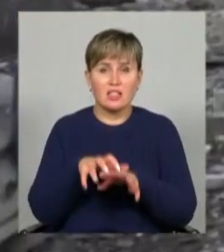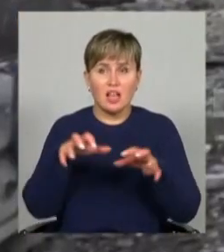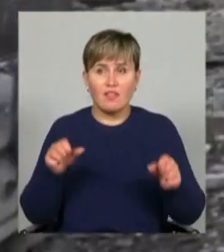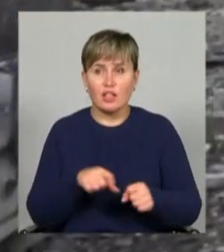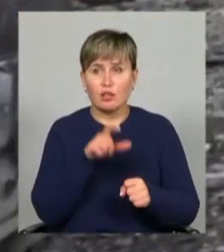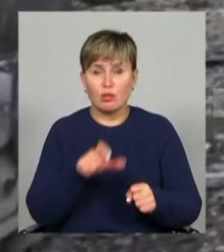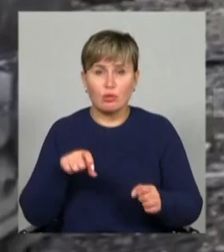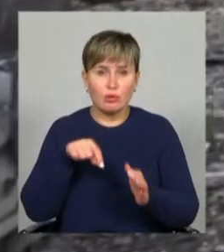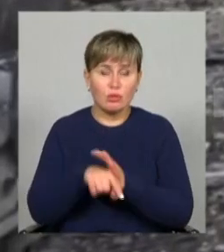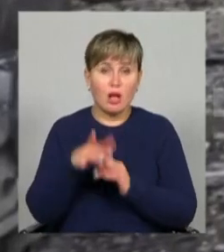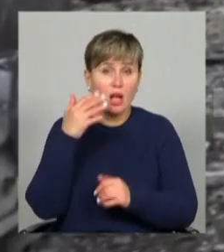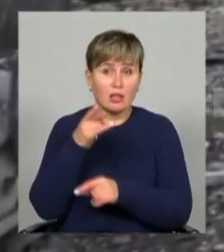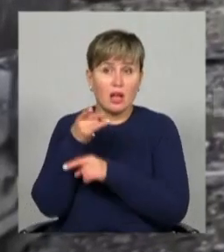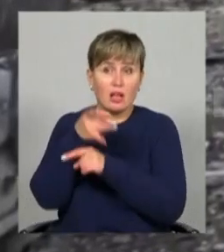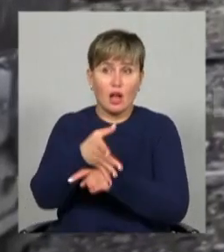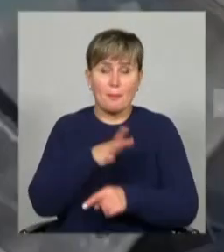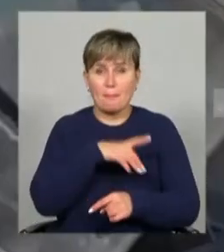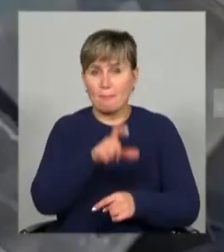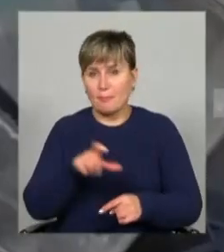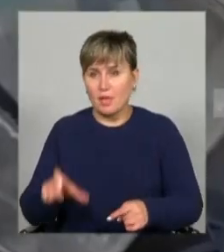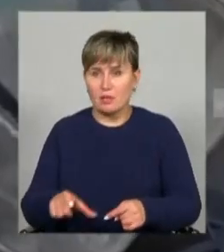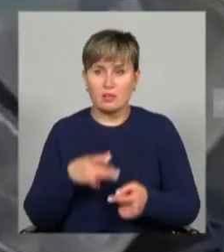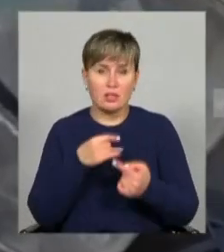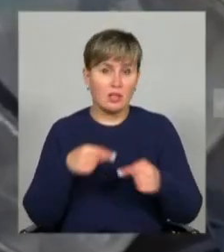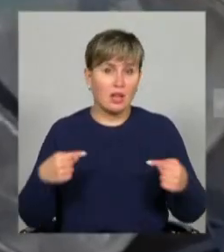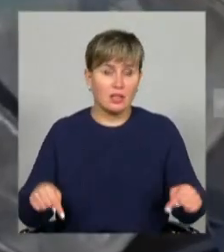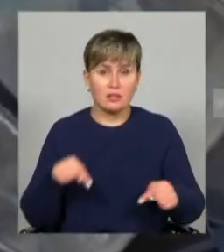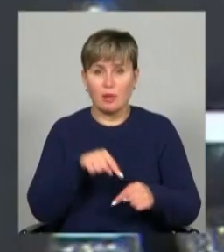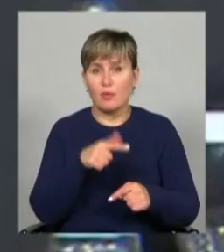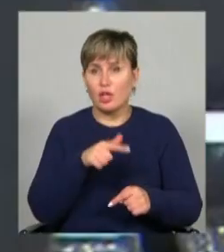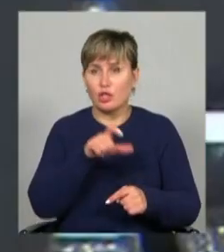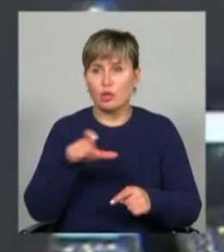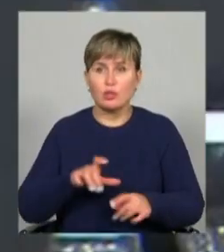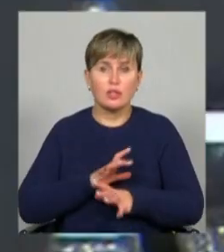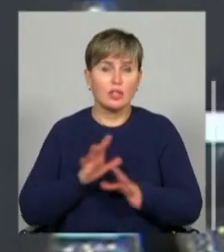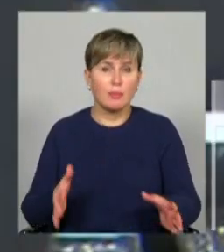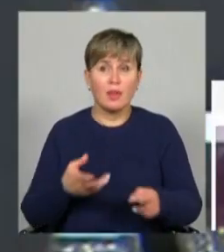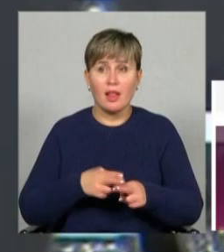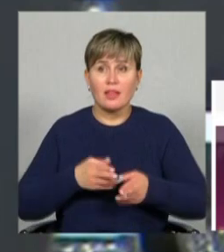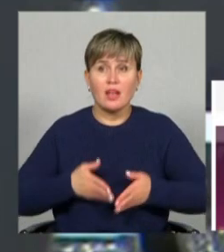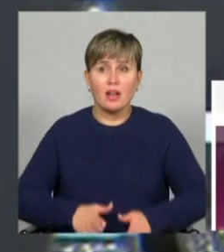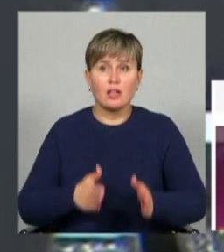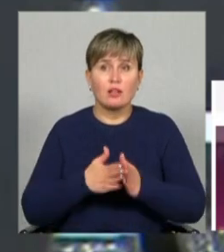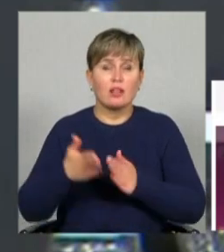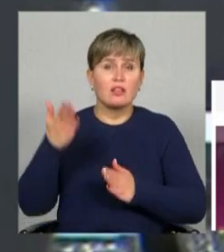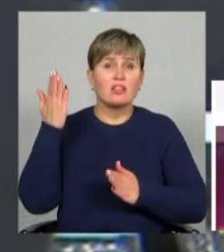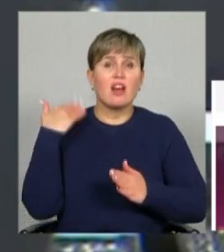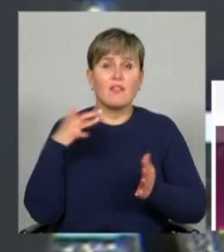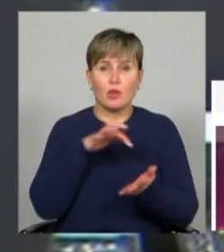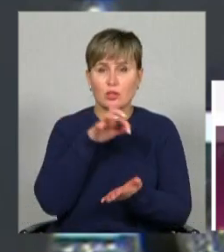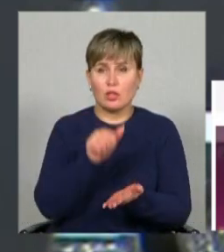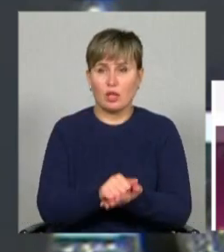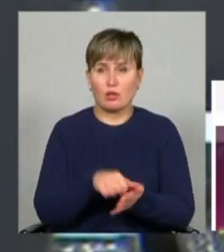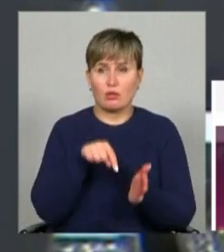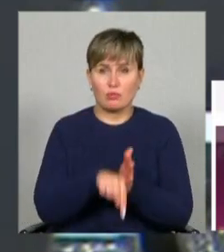а в момент ракетного удара персонала и гражданских лиц там не было. Этот родильный дом давно захвачен